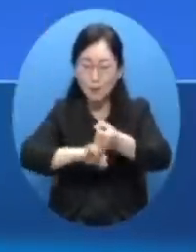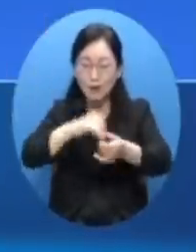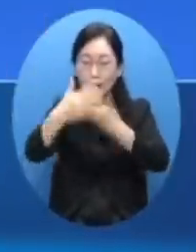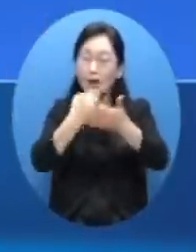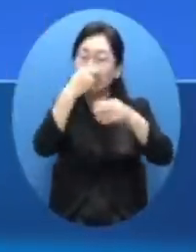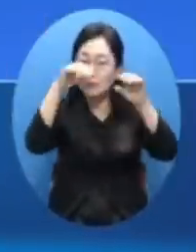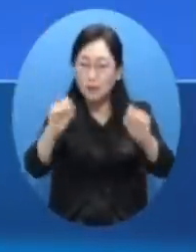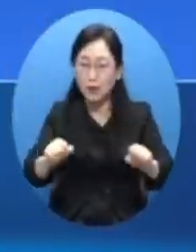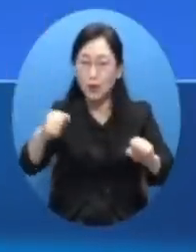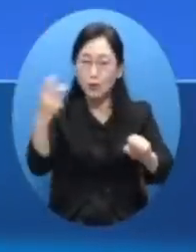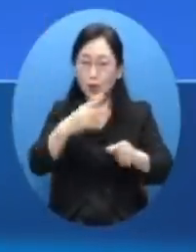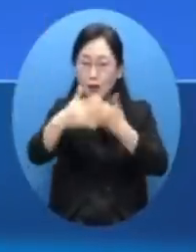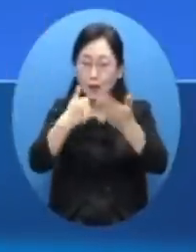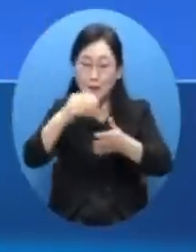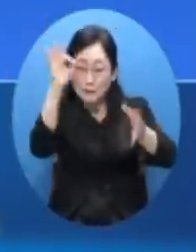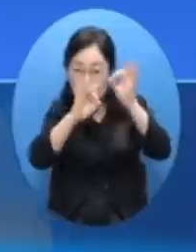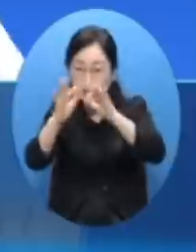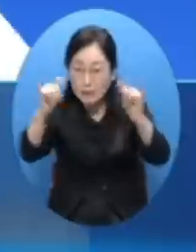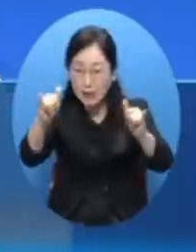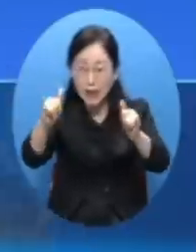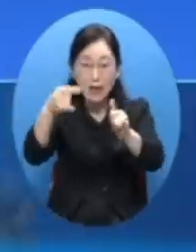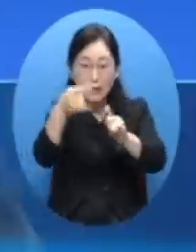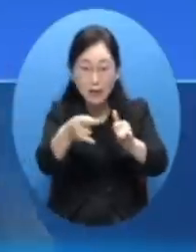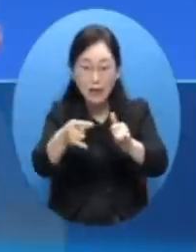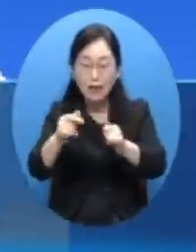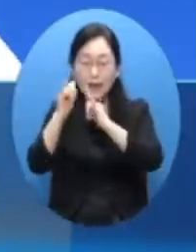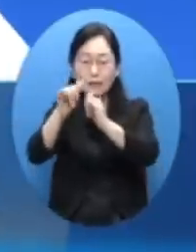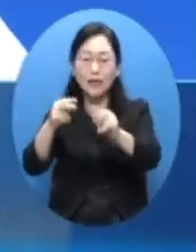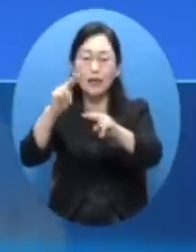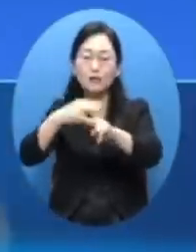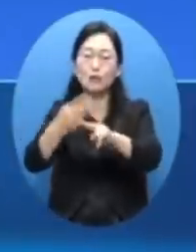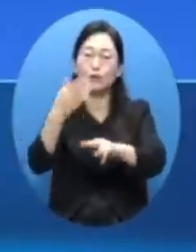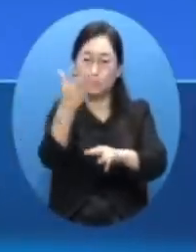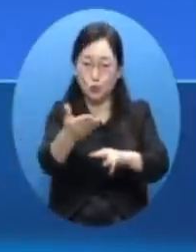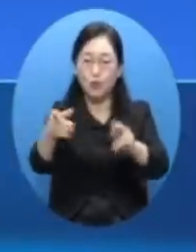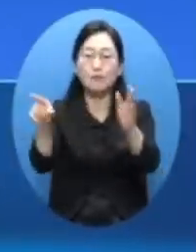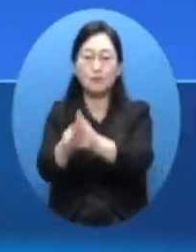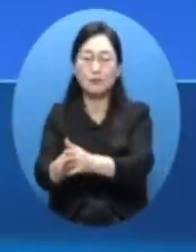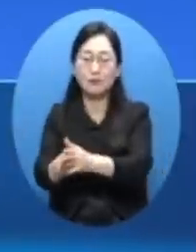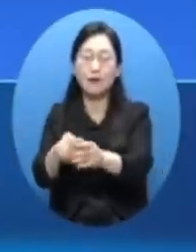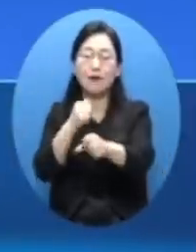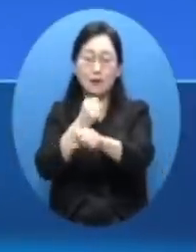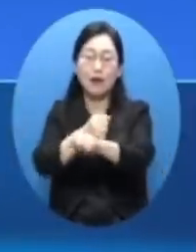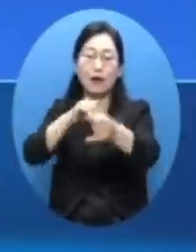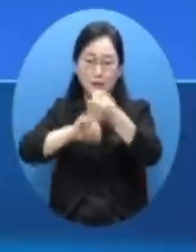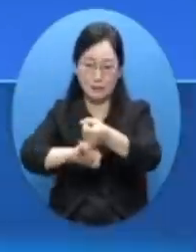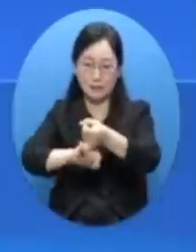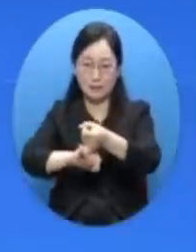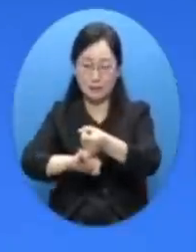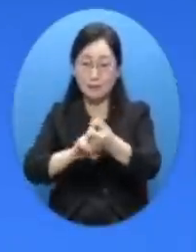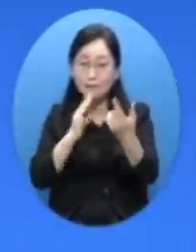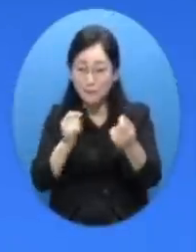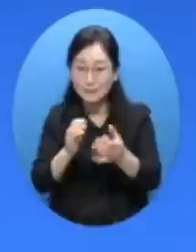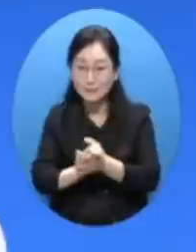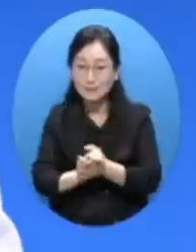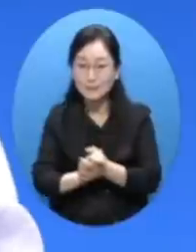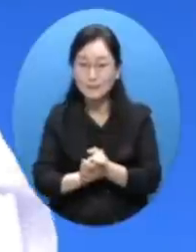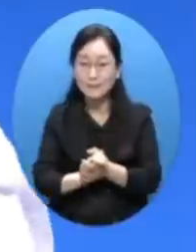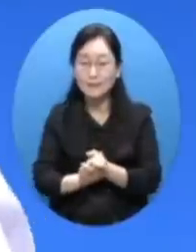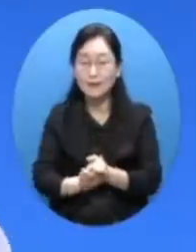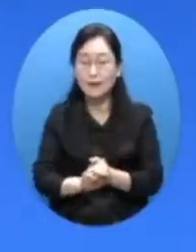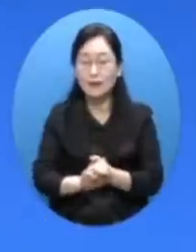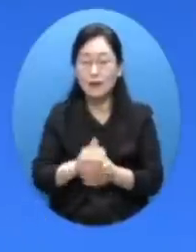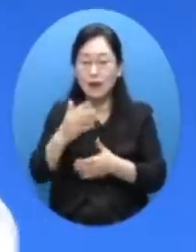계신 것과 그가 자기를 찬 자들에게 상 주시는 이심을 믿어야 할지니라. 할렐루야. 그렇습니다. 우리가